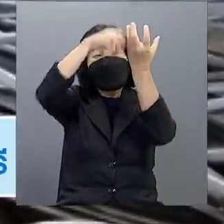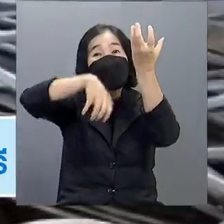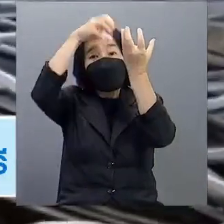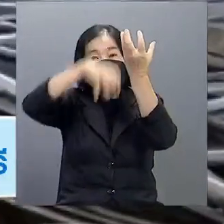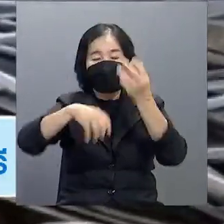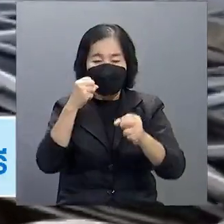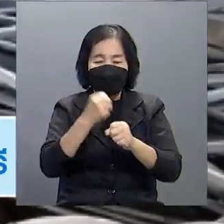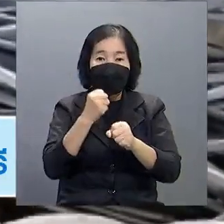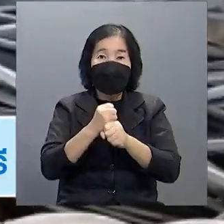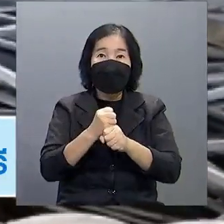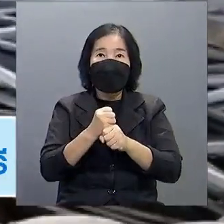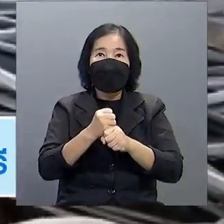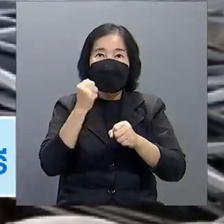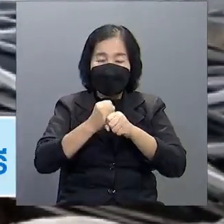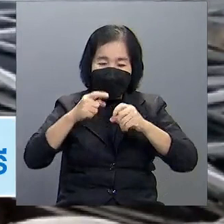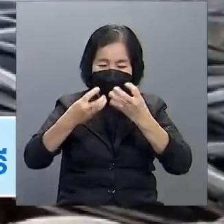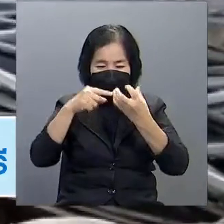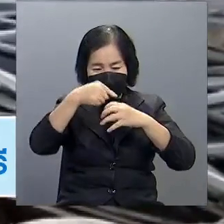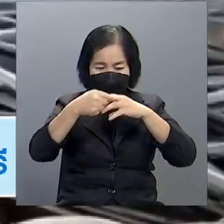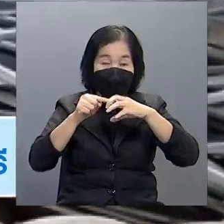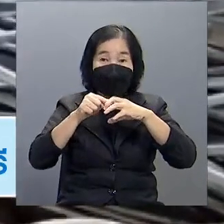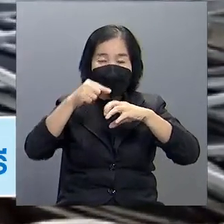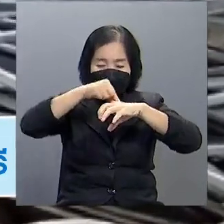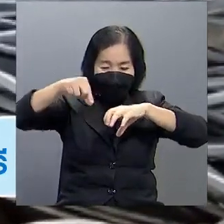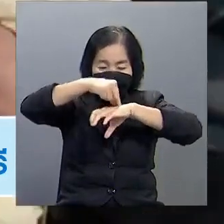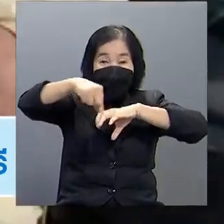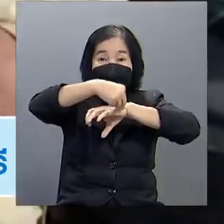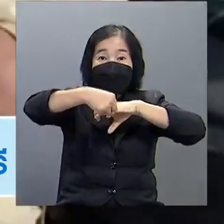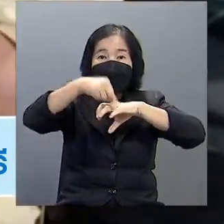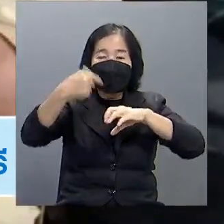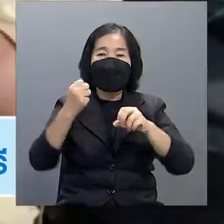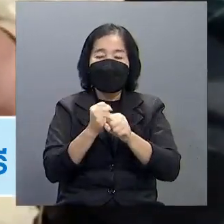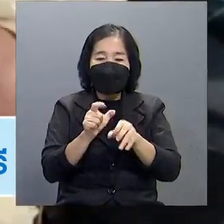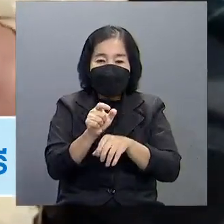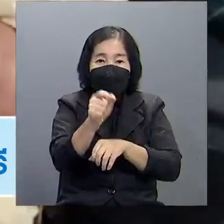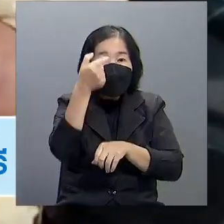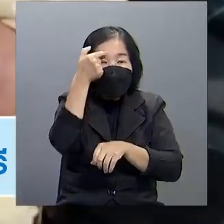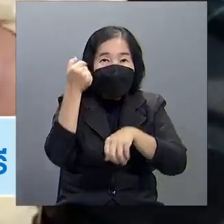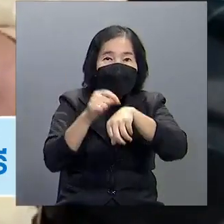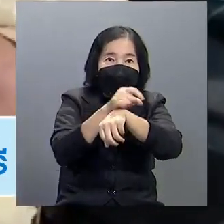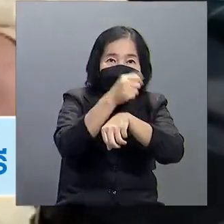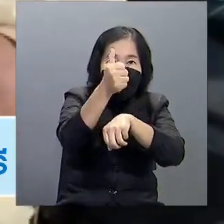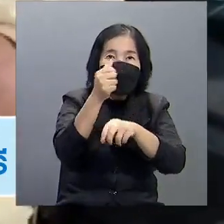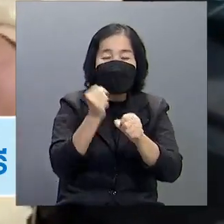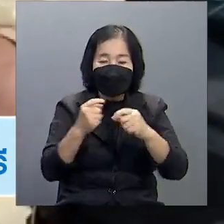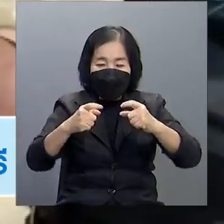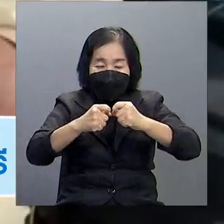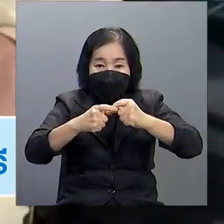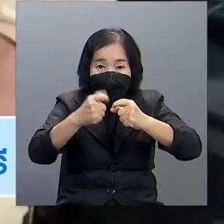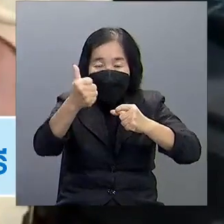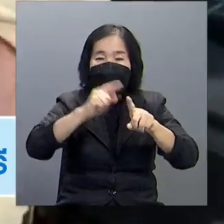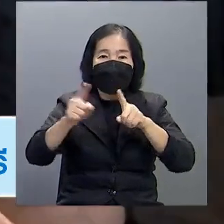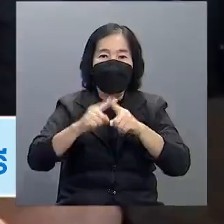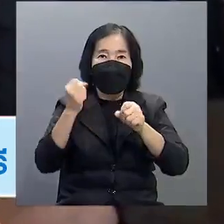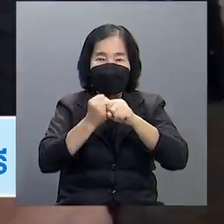านคือลายเขาก็ใกล้เคียงแมลงอยู่แล้วด้วยเนาะนะคะมีมดดำแล้วก็มดตะนอยโมเดลสร้างมาเป็นทำขายไปสร้างรายได้อีกช่องทางนึ